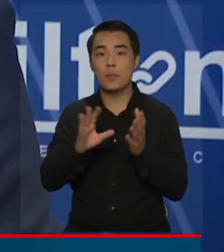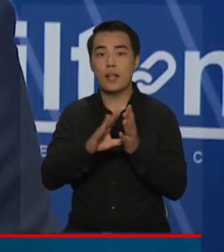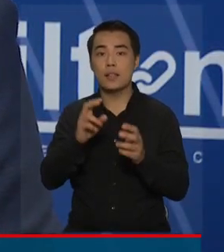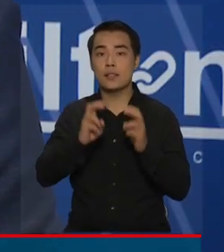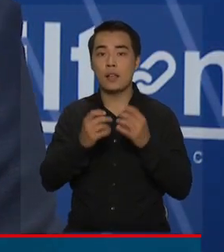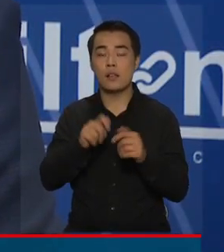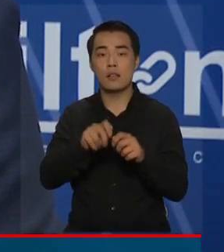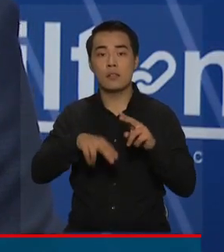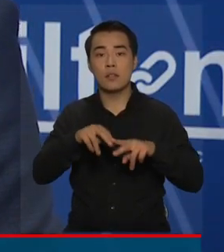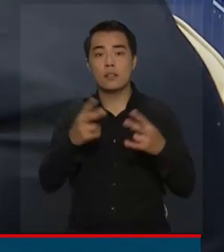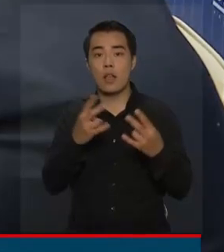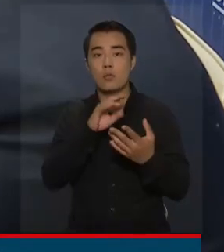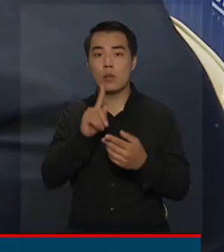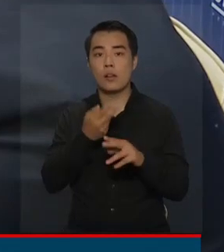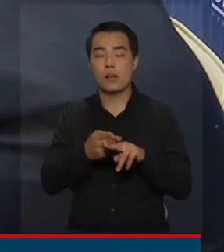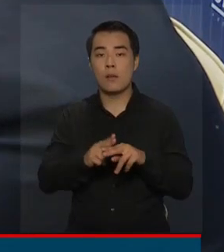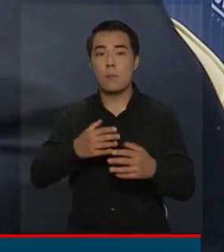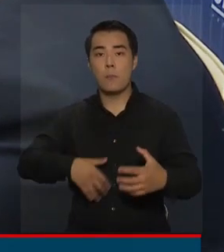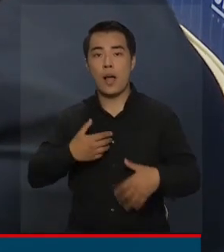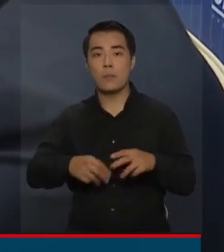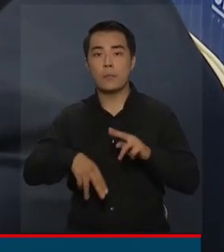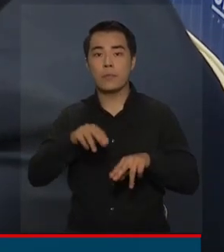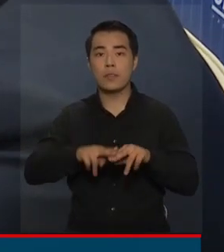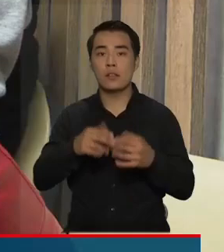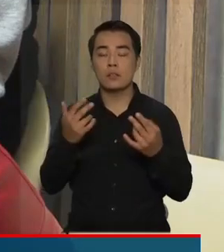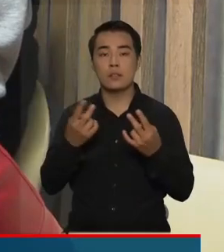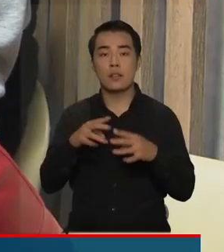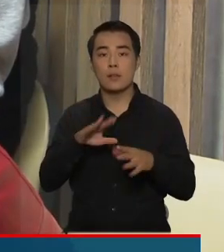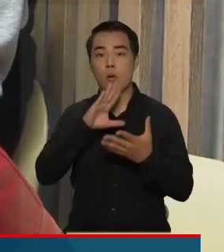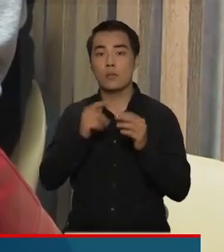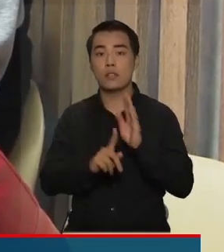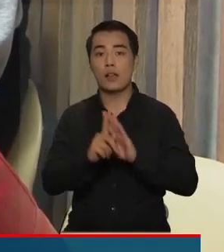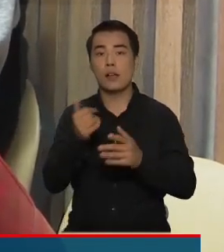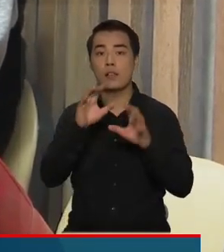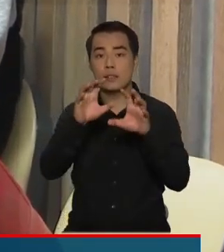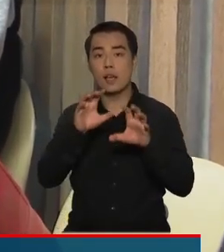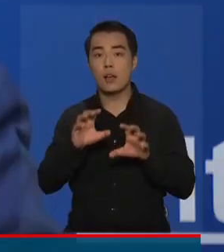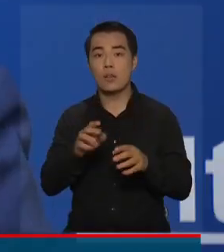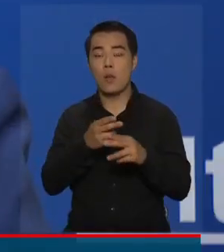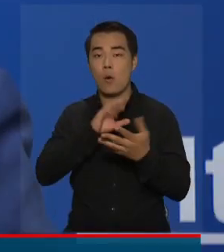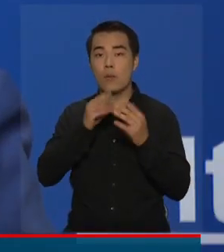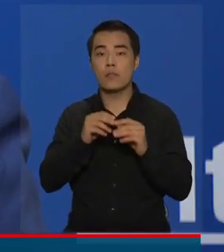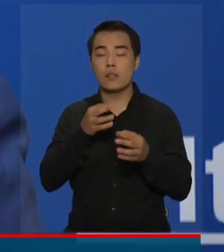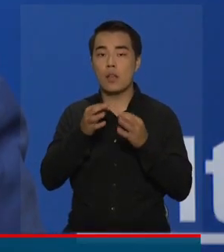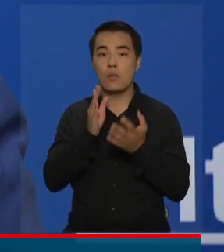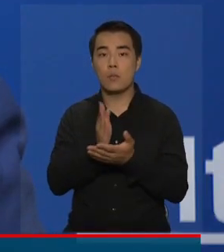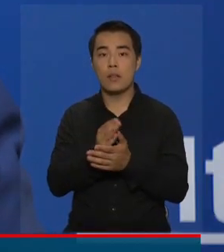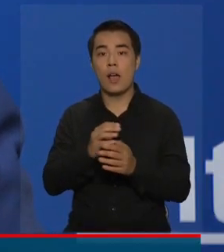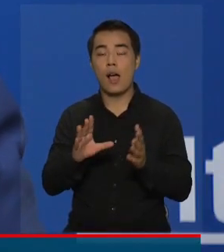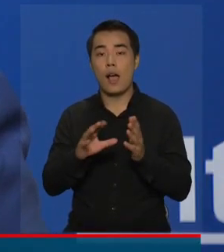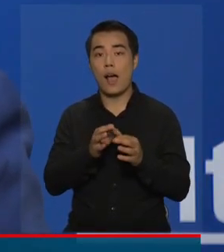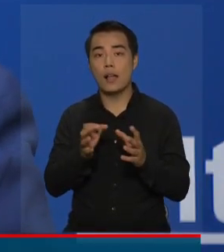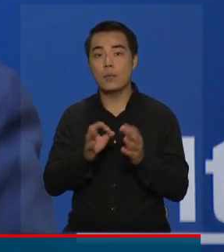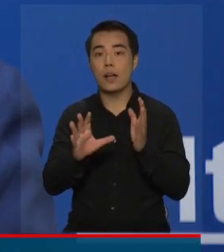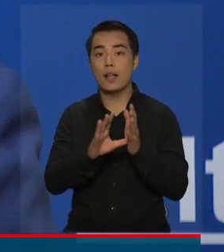президент. Бірақ бұл АЭС-ті асығыс сала салуымыз керек деген сөз емес. Бастама алдымен қоғам сүзгісінен өтеді. Атом электр станциясының